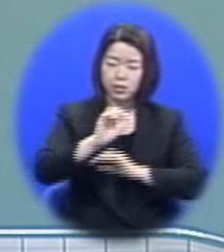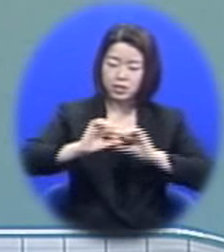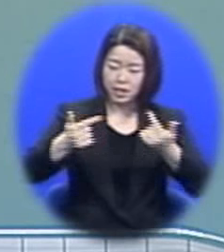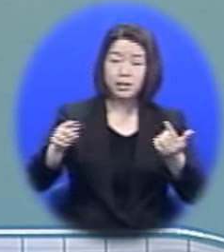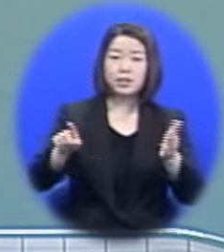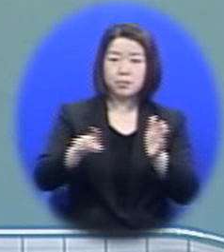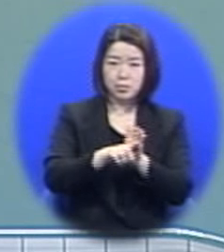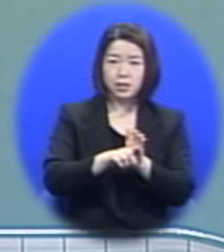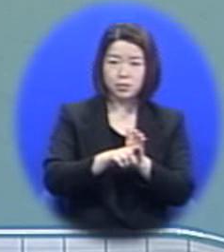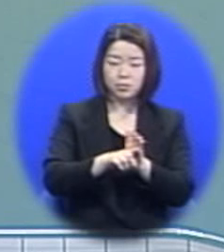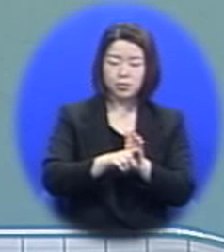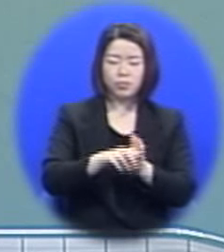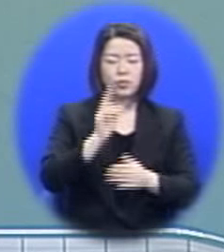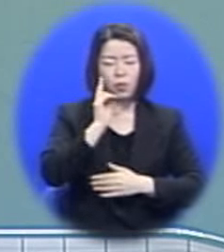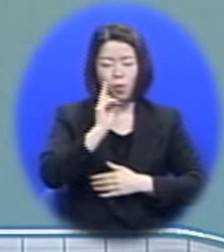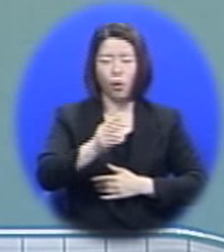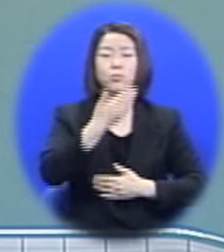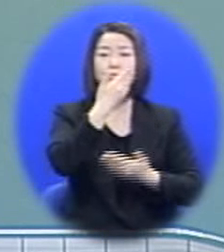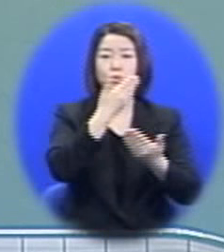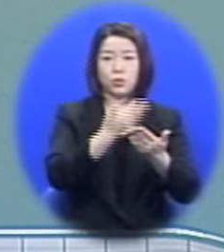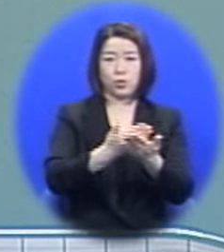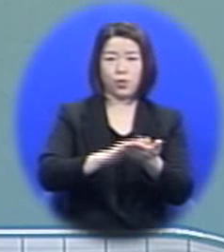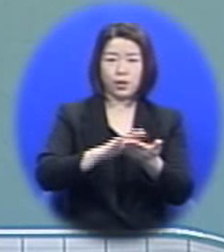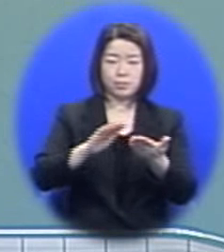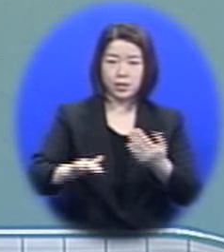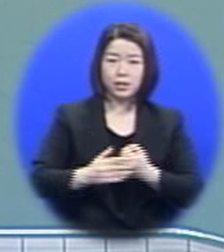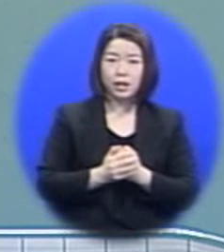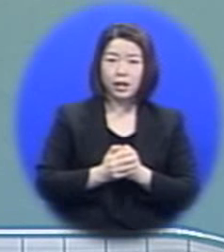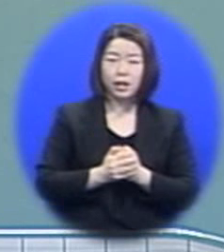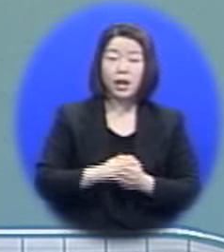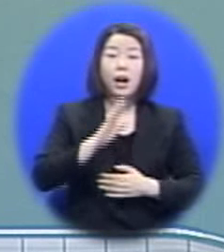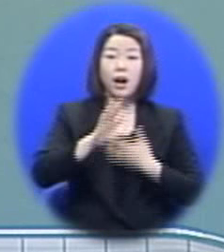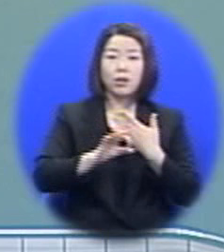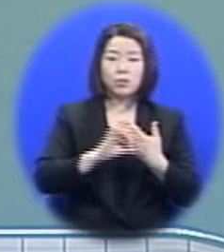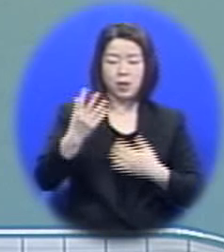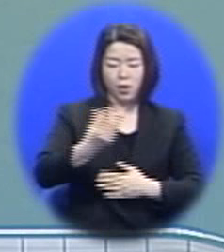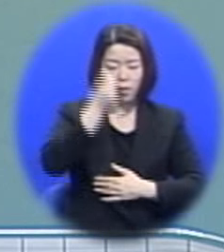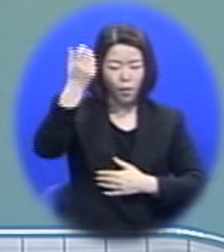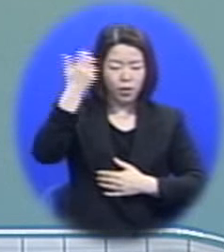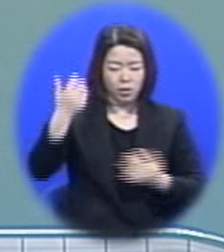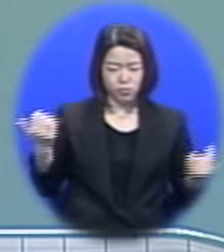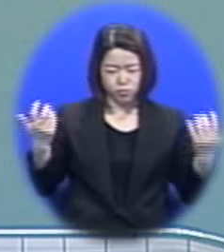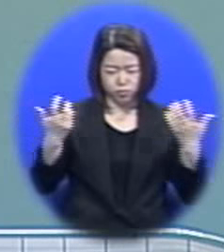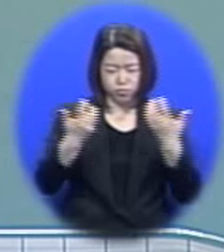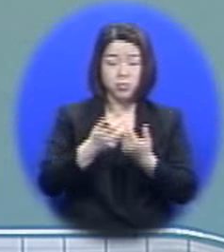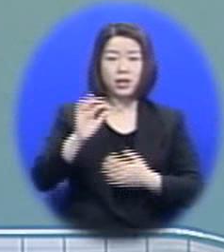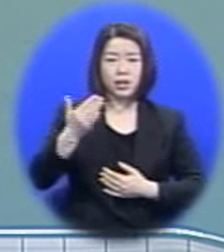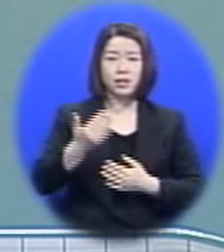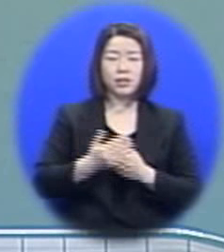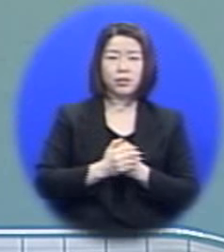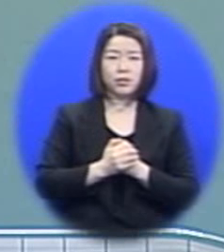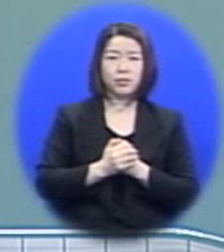이건 너무너무 중요해요. 그러면 성령 충만해야 되는 거죠.